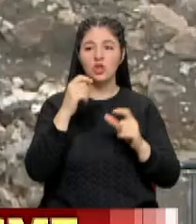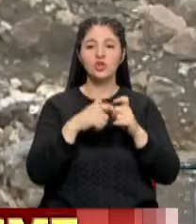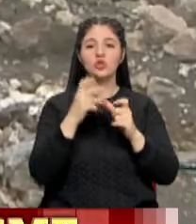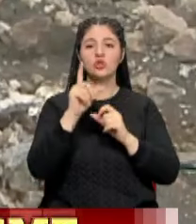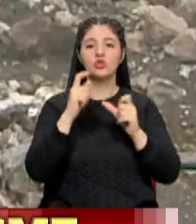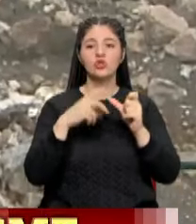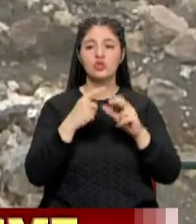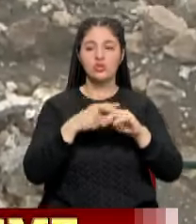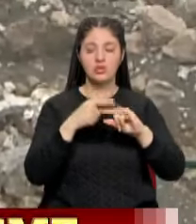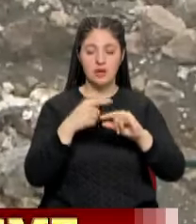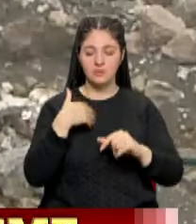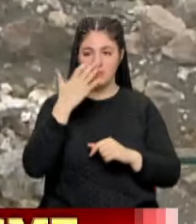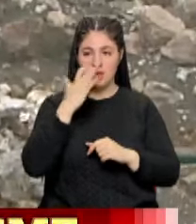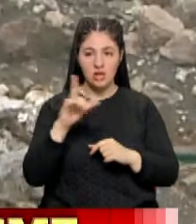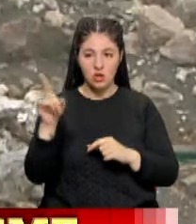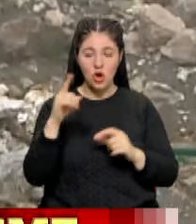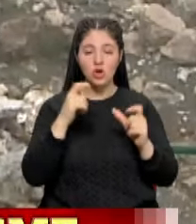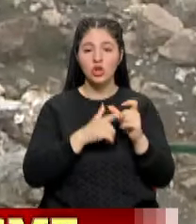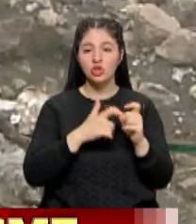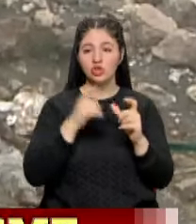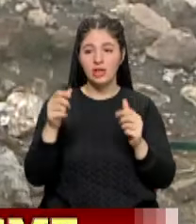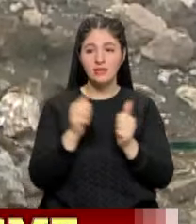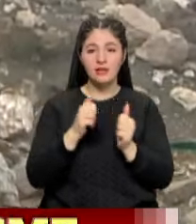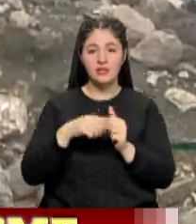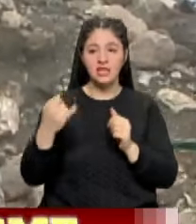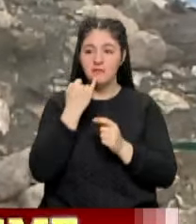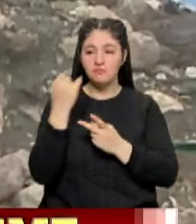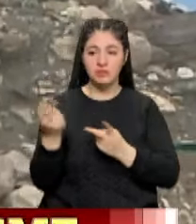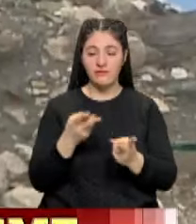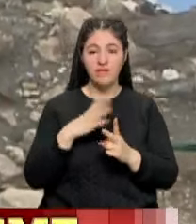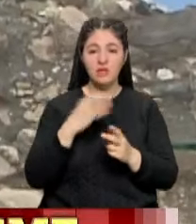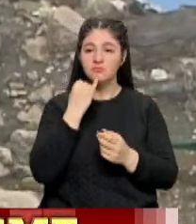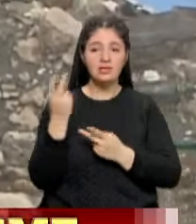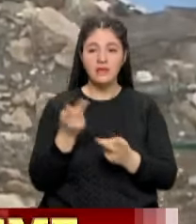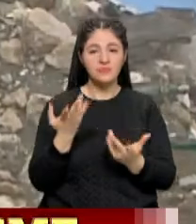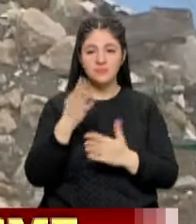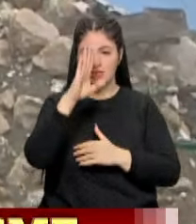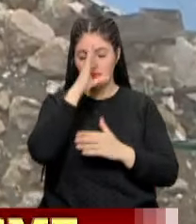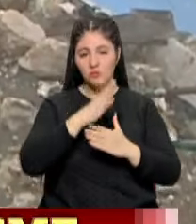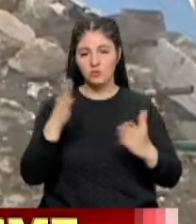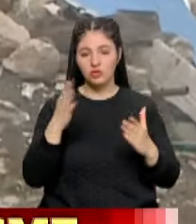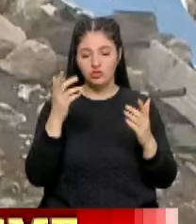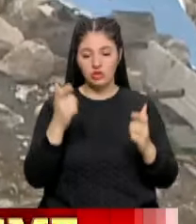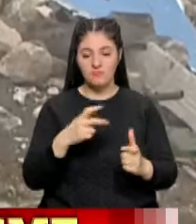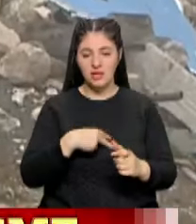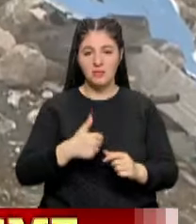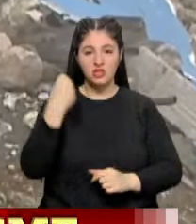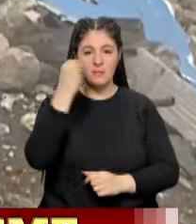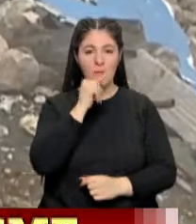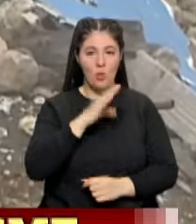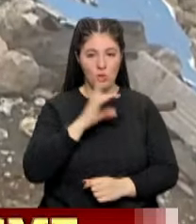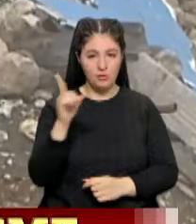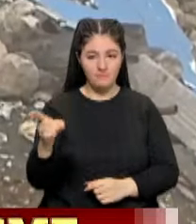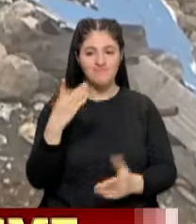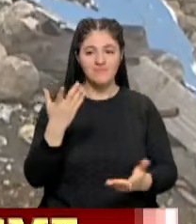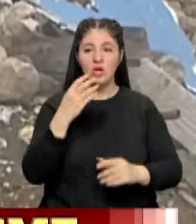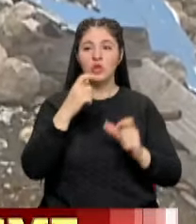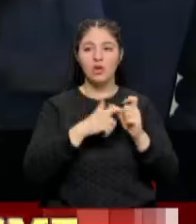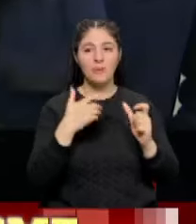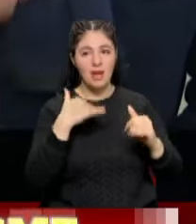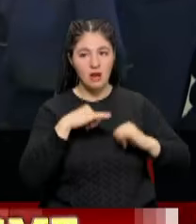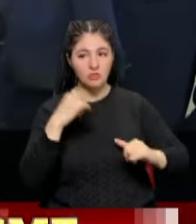İnce bizleri bekliyor. Gülşah İnce'nin yanında da konuğu var. Konuğu İstanbul Büyükşehir Belediye Başkanı Ekrem İmamoğlu. Gülşah,